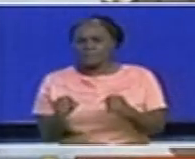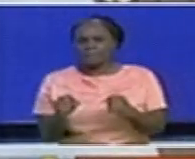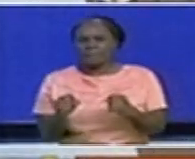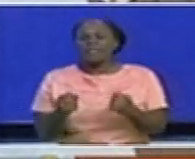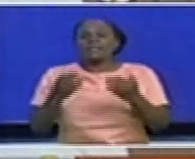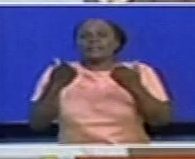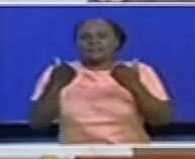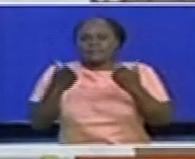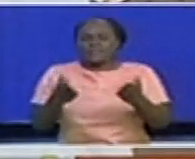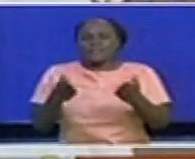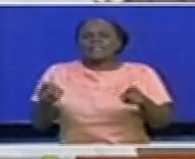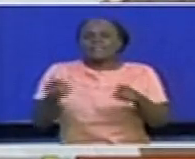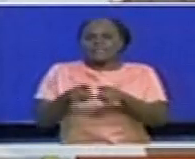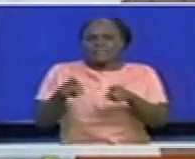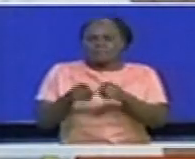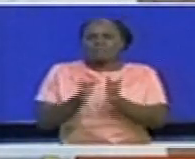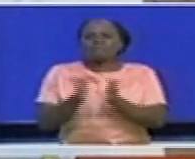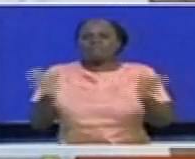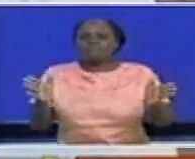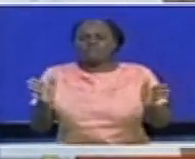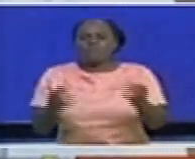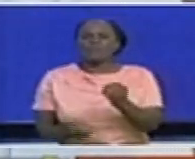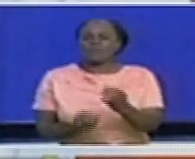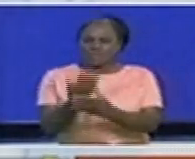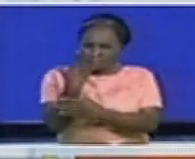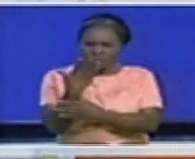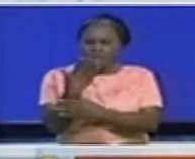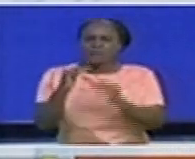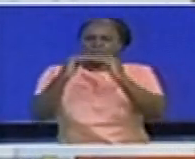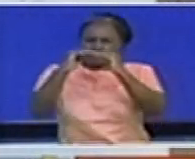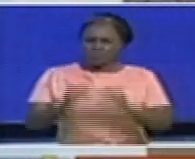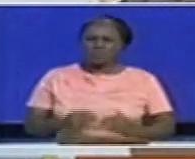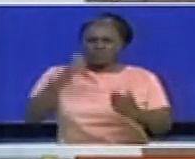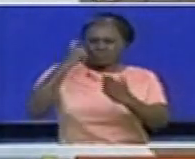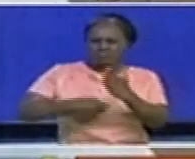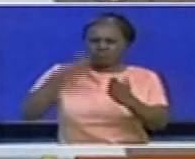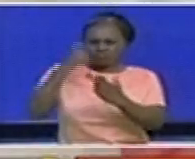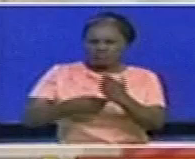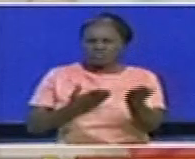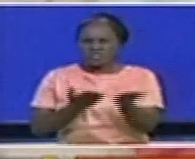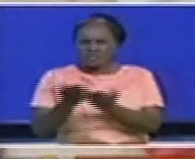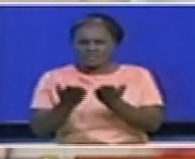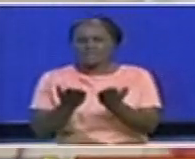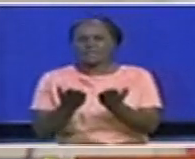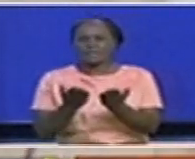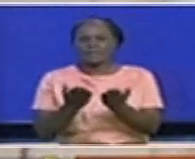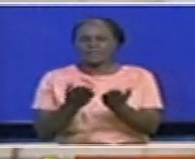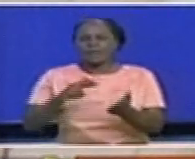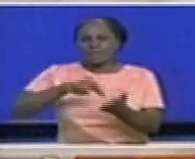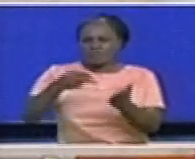This in turn will spur expanded production and reduce the cost of goods and services. Projects like